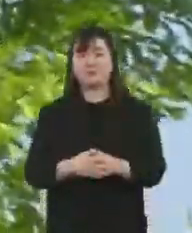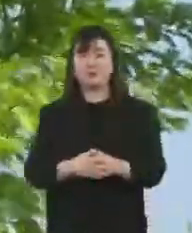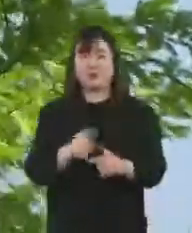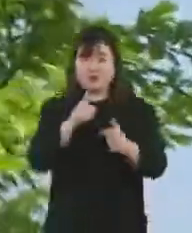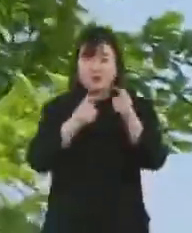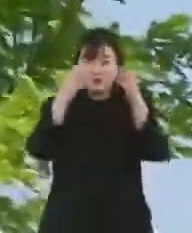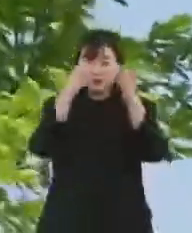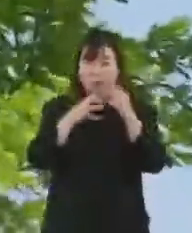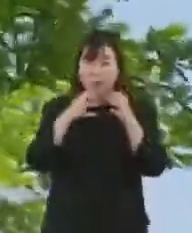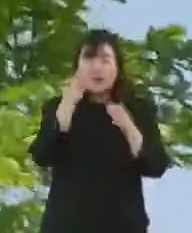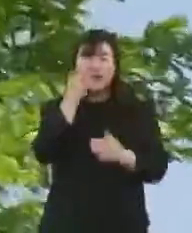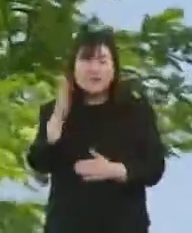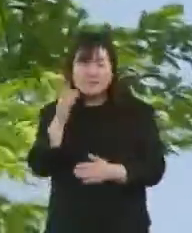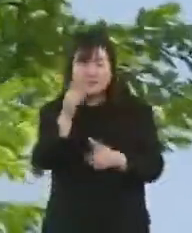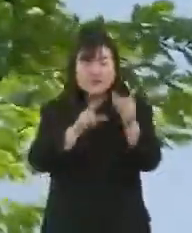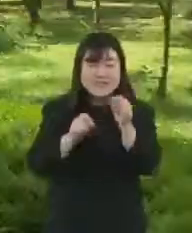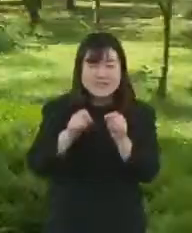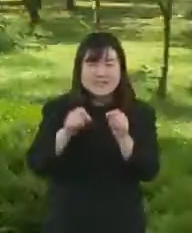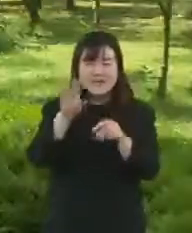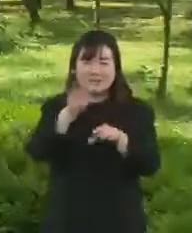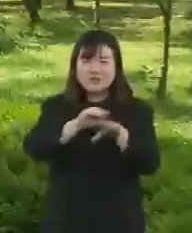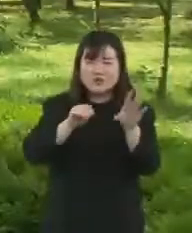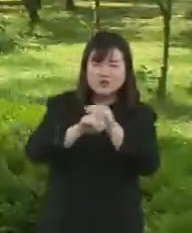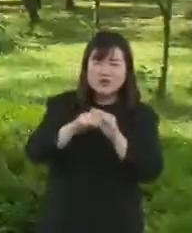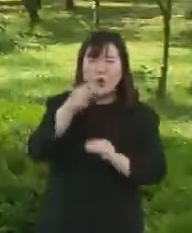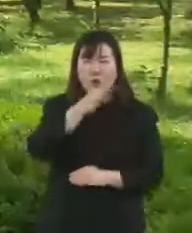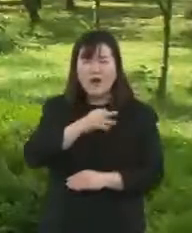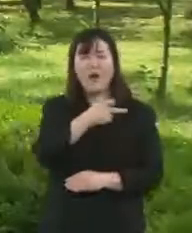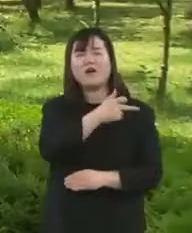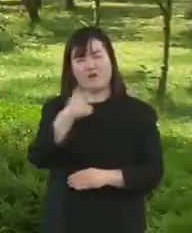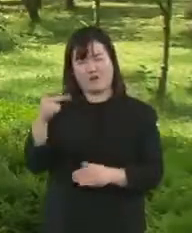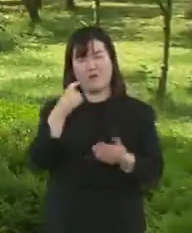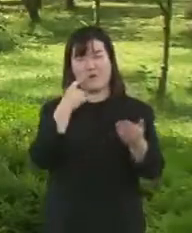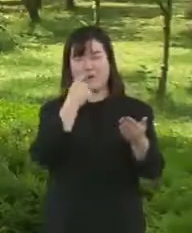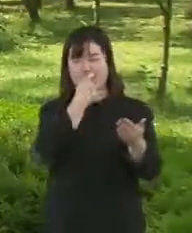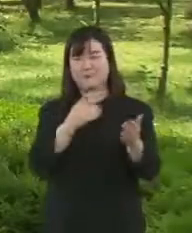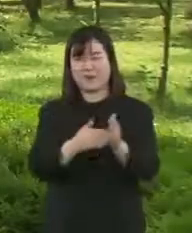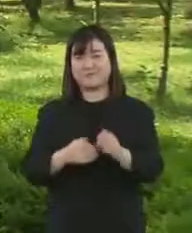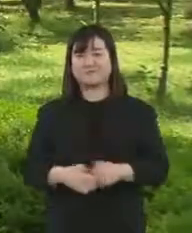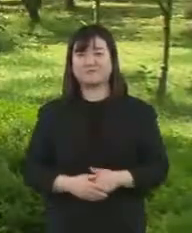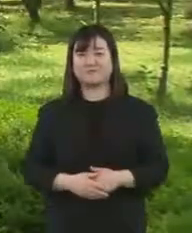수목의 잎과 줄기를 통한 미세먼지 흡수 흡착 효과가 확인됐습니다.